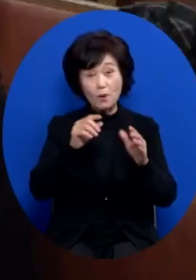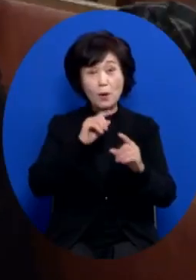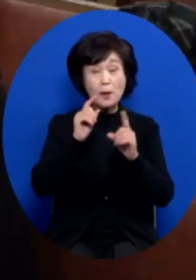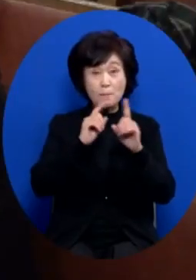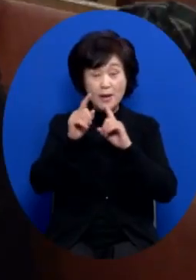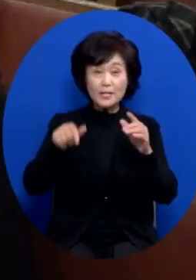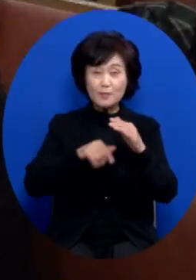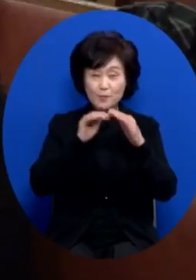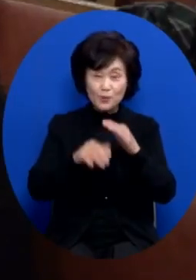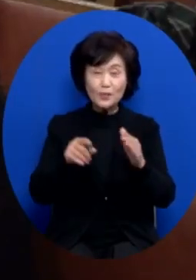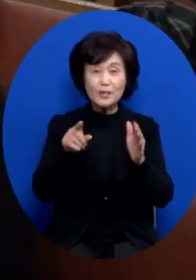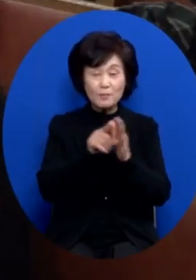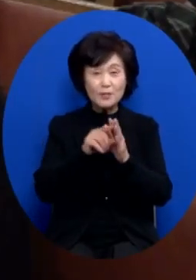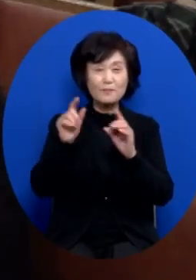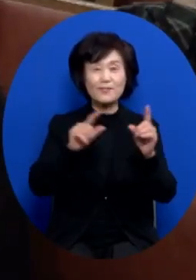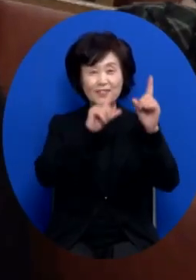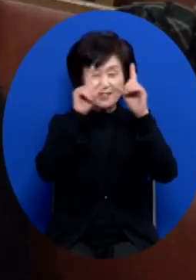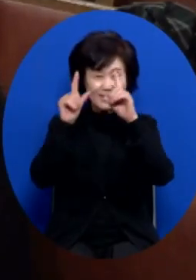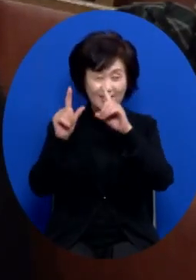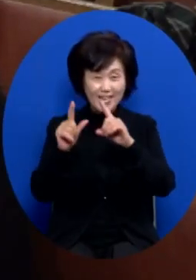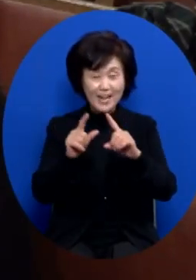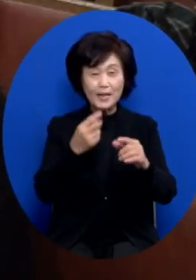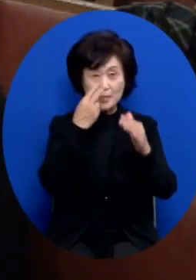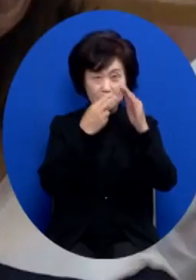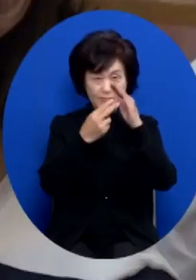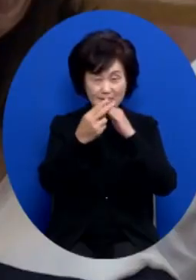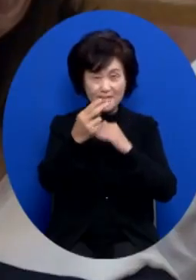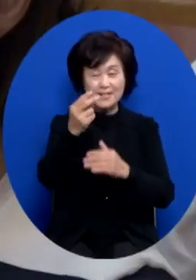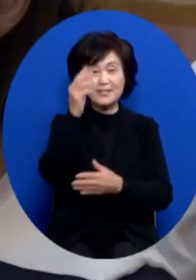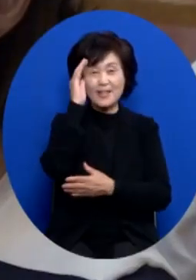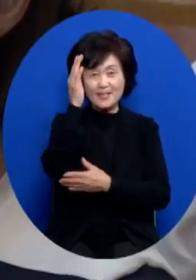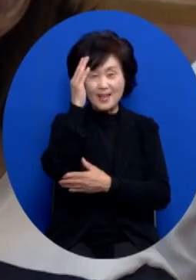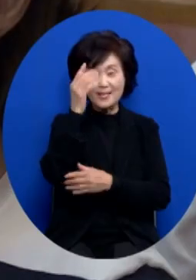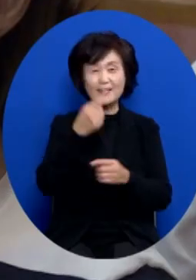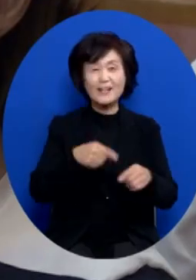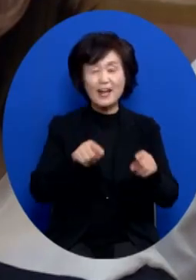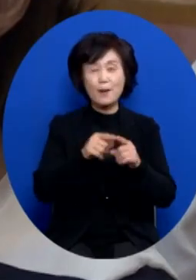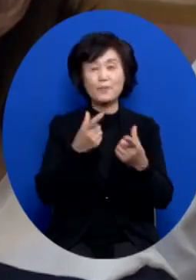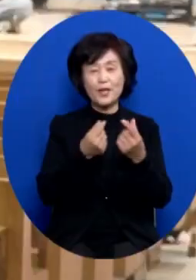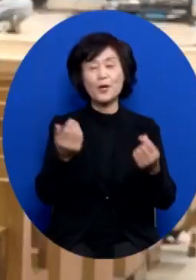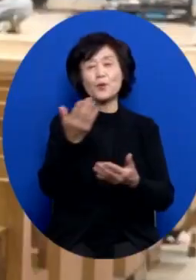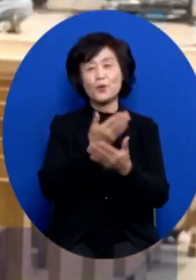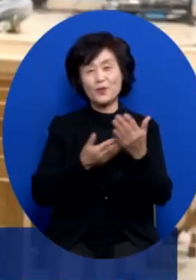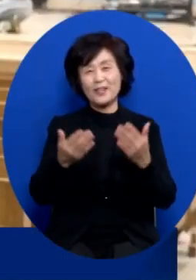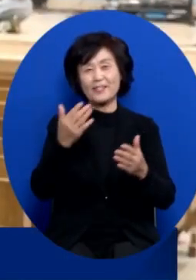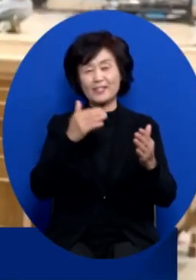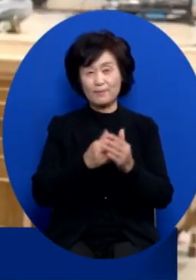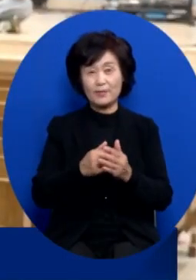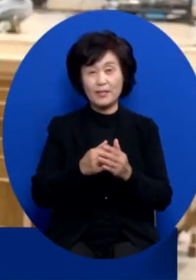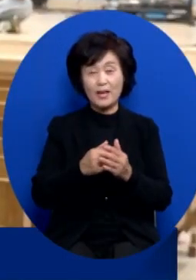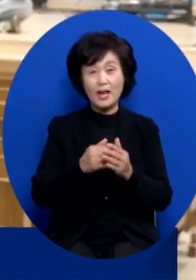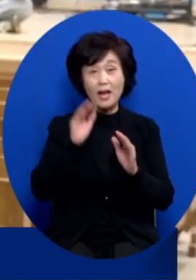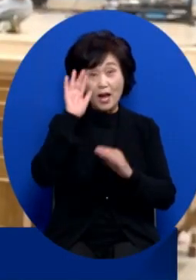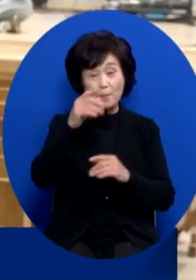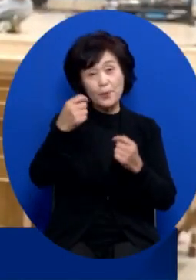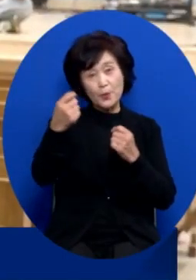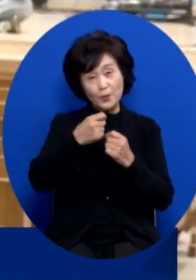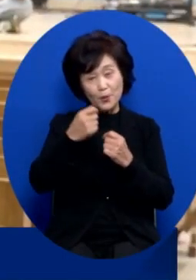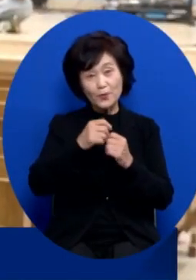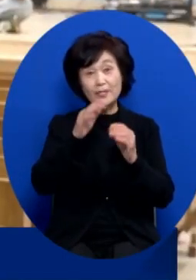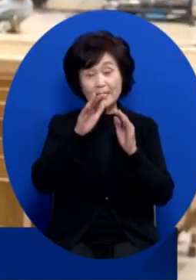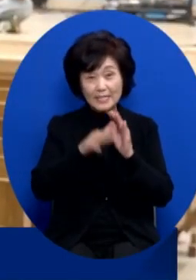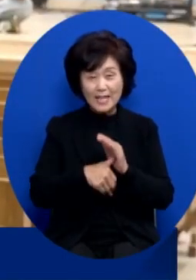살아가는 공동체로 세워져 가는 비전의 메시지를 함께 공유했습니다. 앞으로 다가오는 시대에 정말 하나님